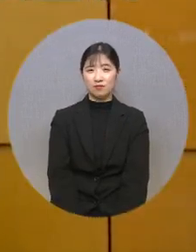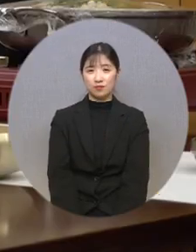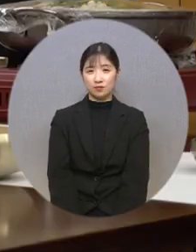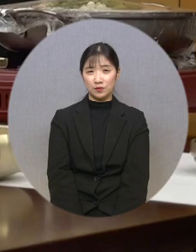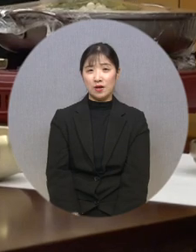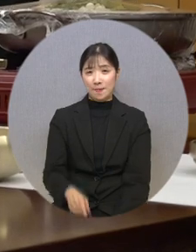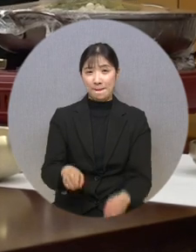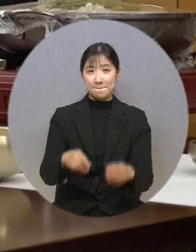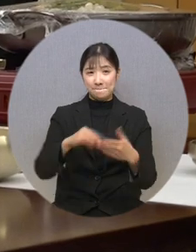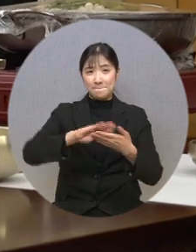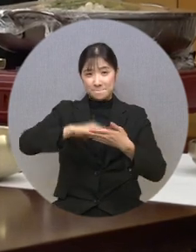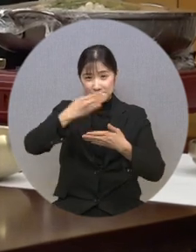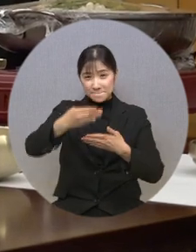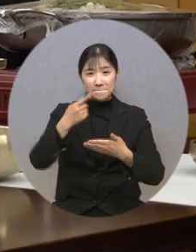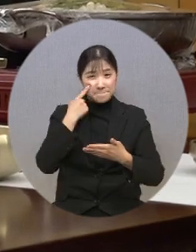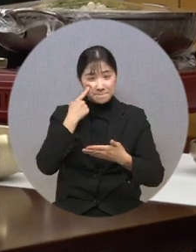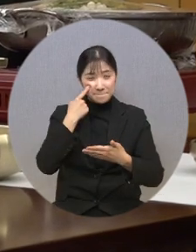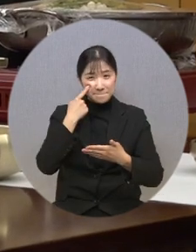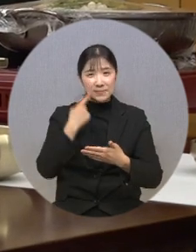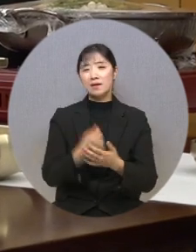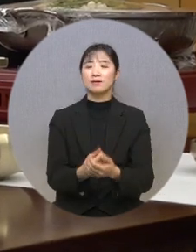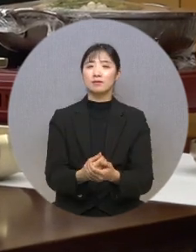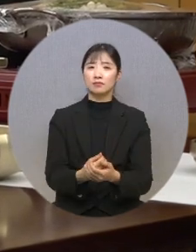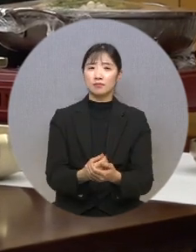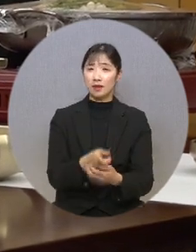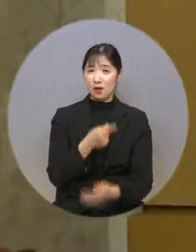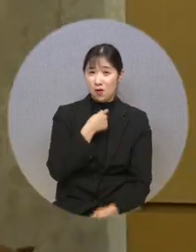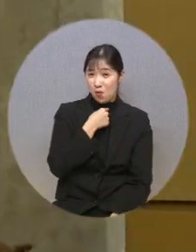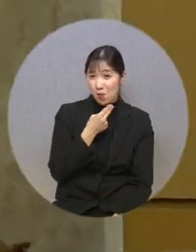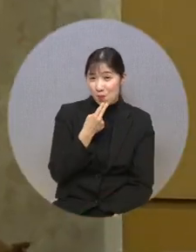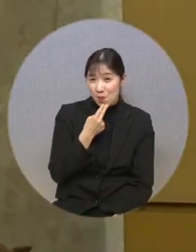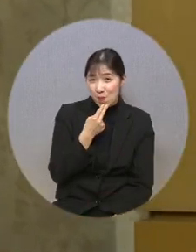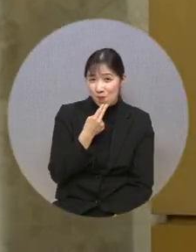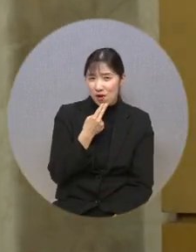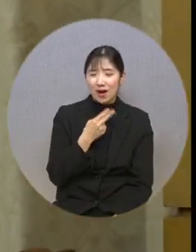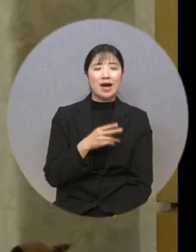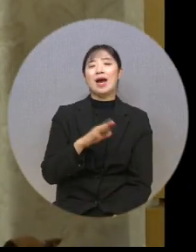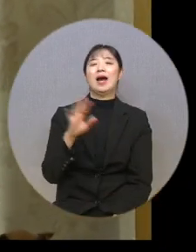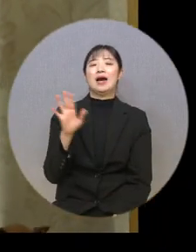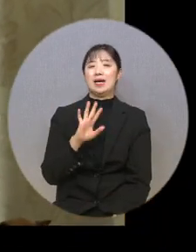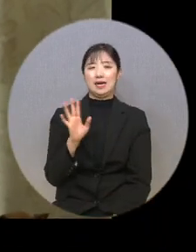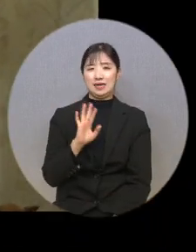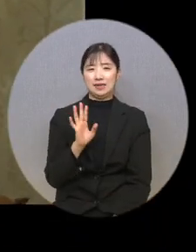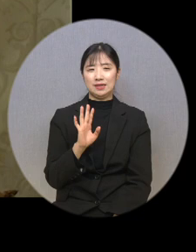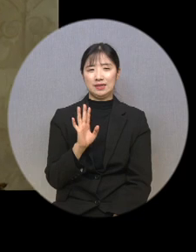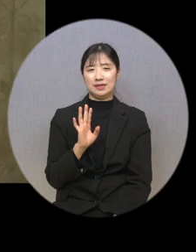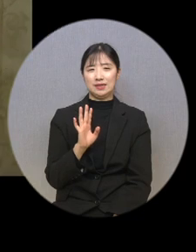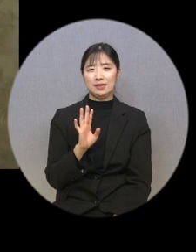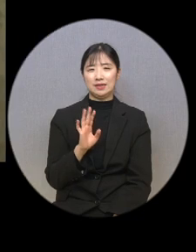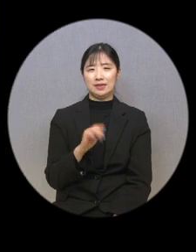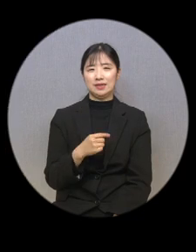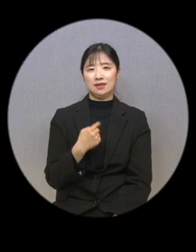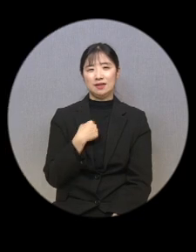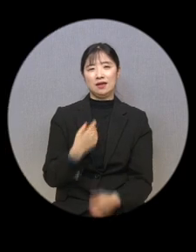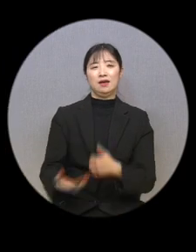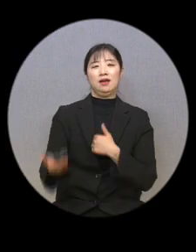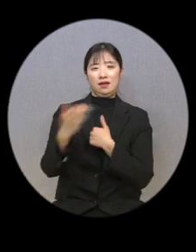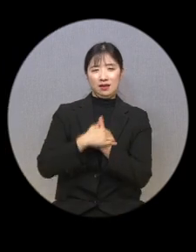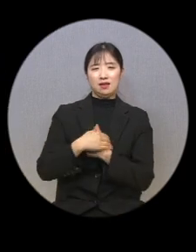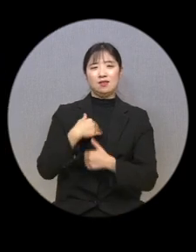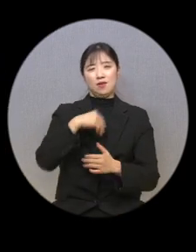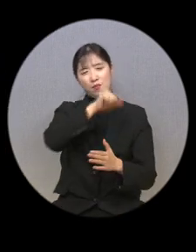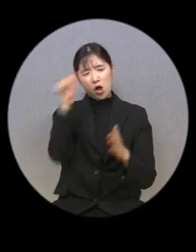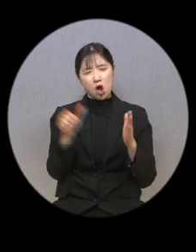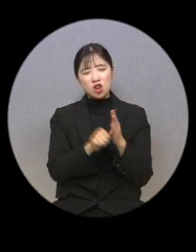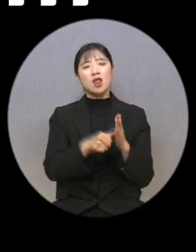됩니까? 자, 그러면 두 분이 원치 않으세요? 저는 원치 않는 게 아니고요. 아, 그렇죠. 저한테 몰빵을 해준다면은 제